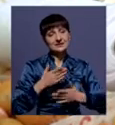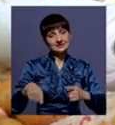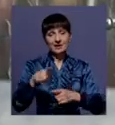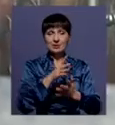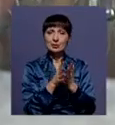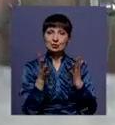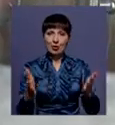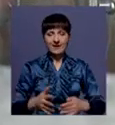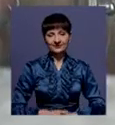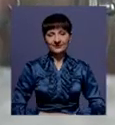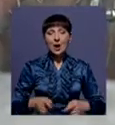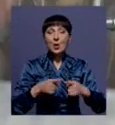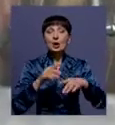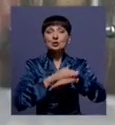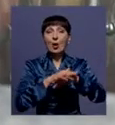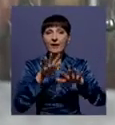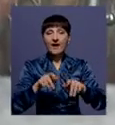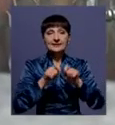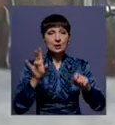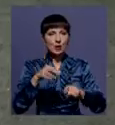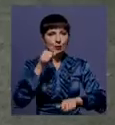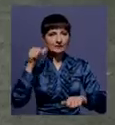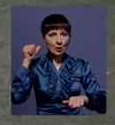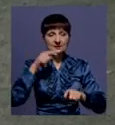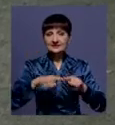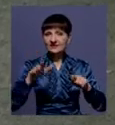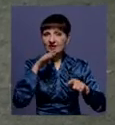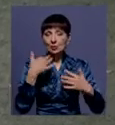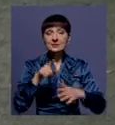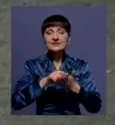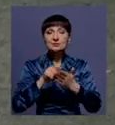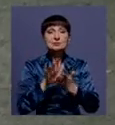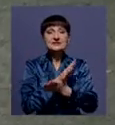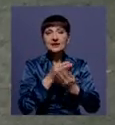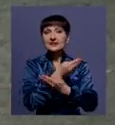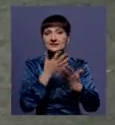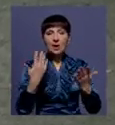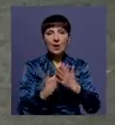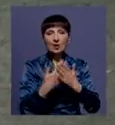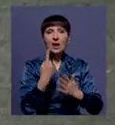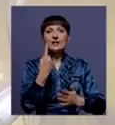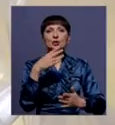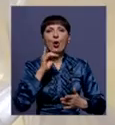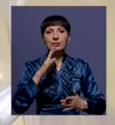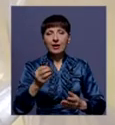большое. Уголок добра открыли в ноябре прошлого года. За это время пенсионерам бесплатно раздали около